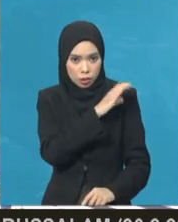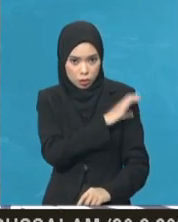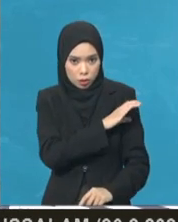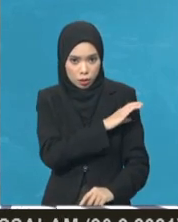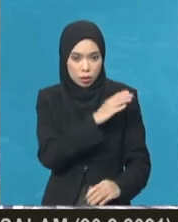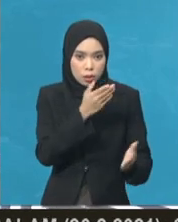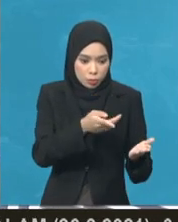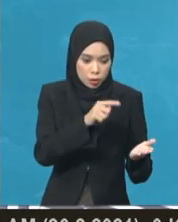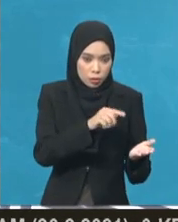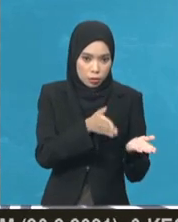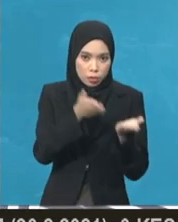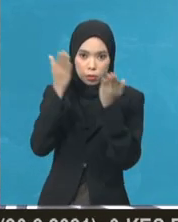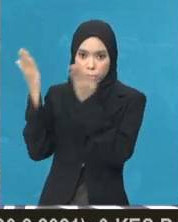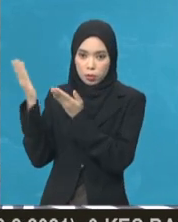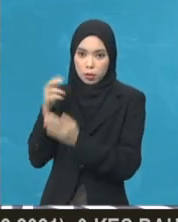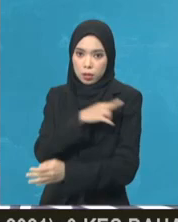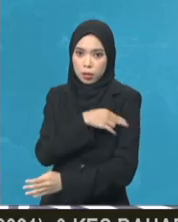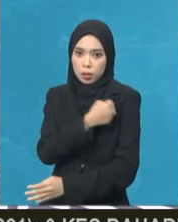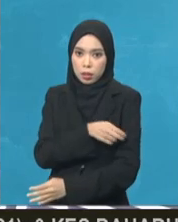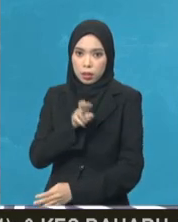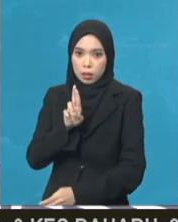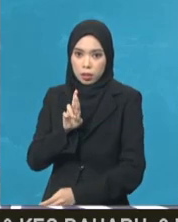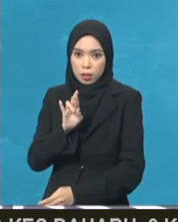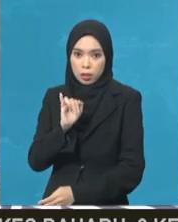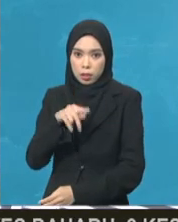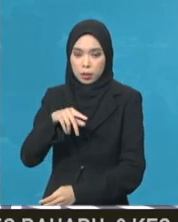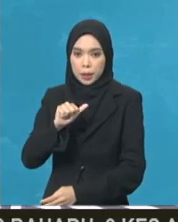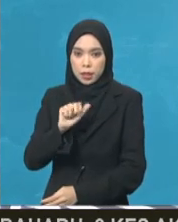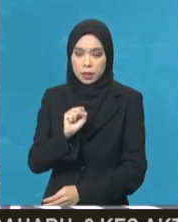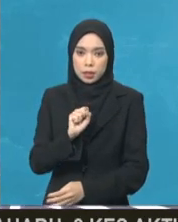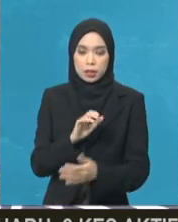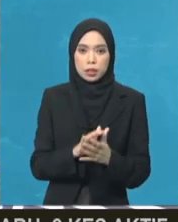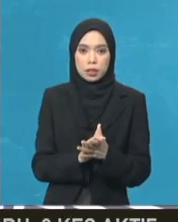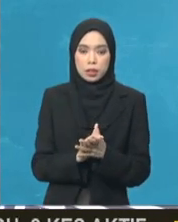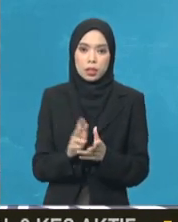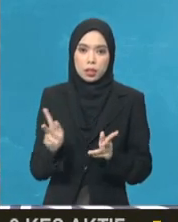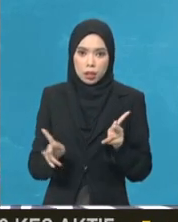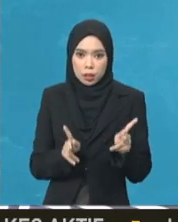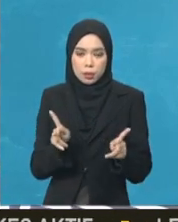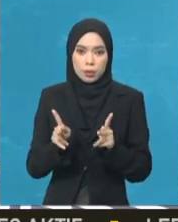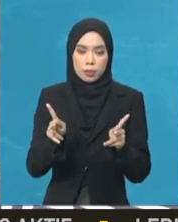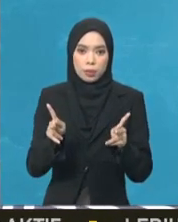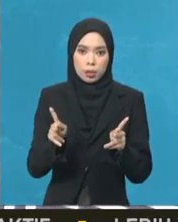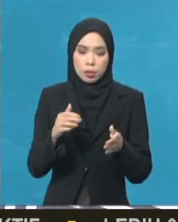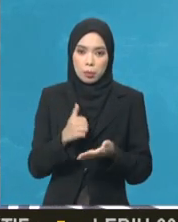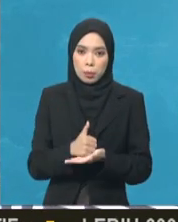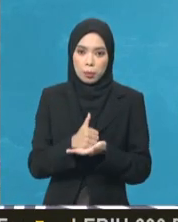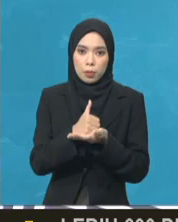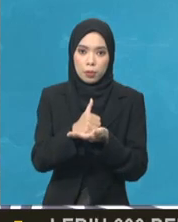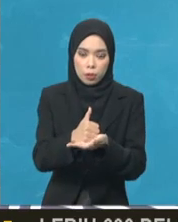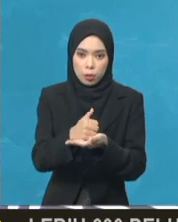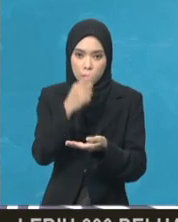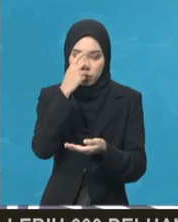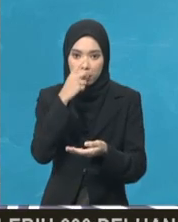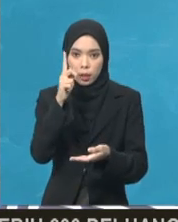diantar kost putri pas meremehkan perbuatan juga akan di Spot ataupun dibantu dari atlet ih Politeknik Brunei